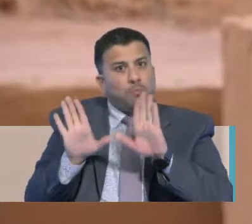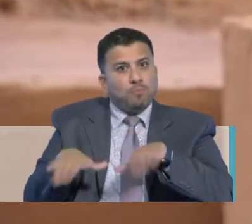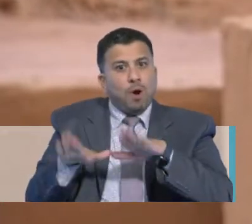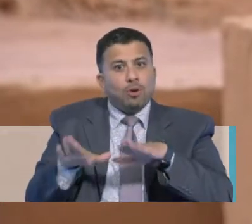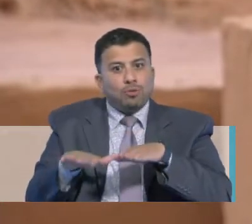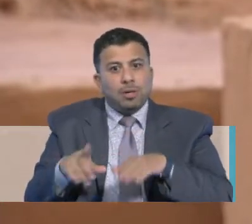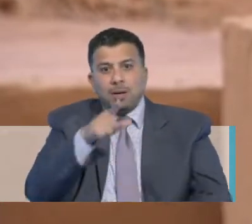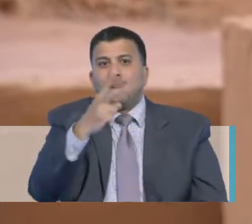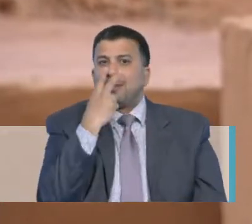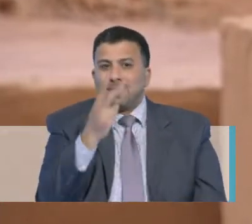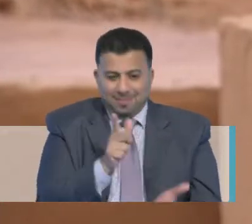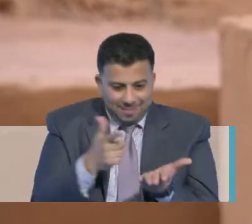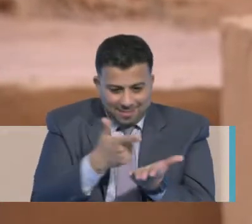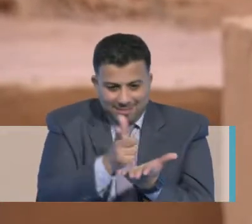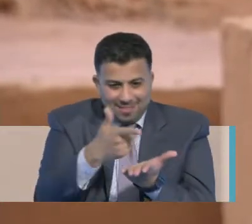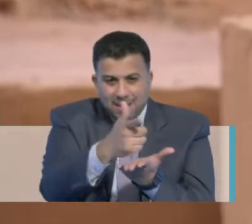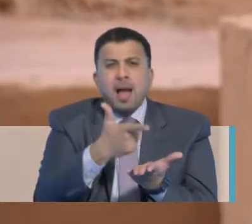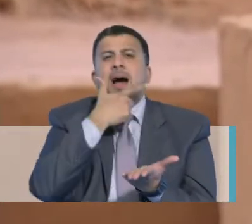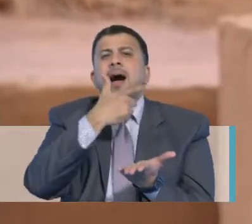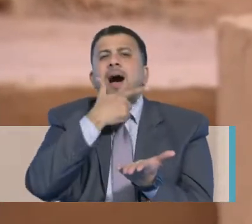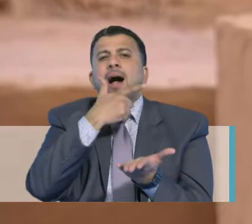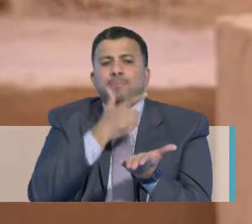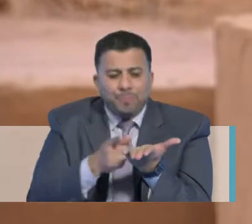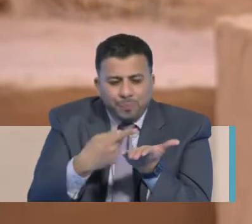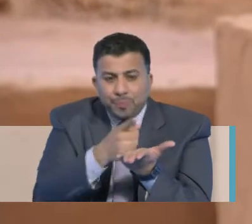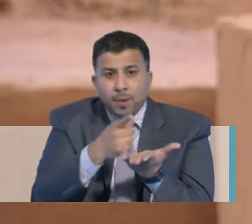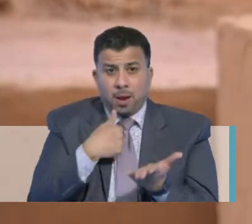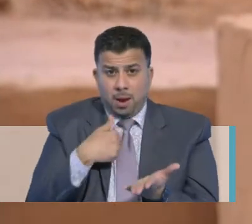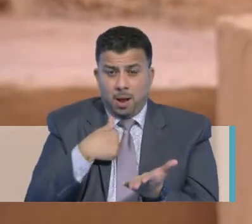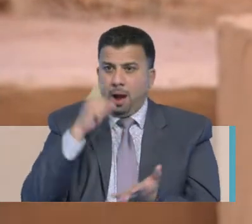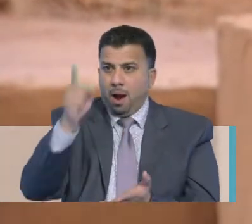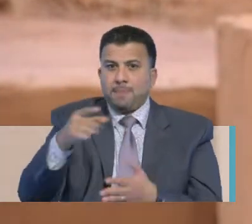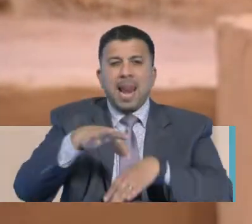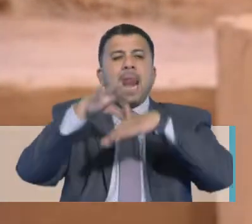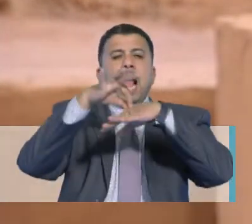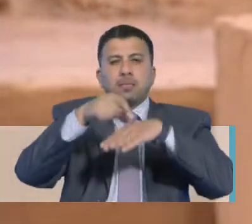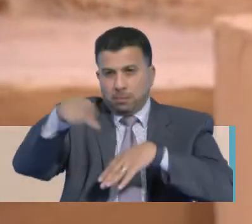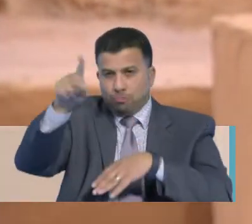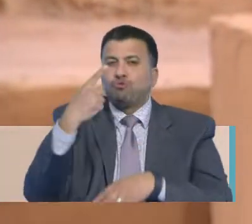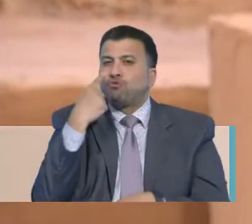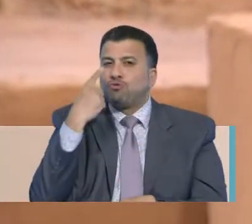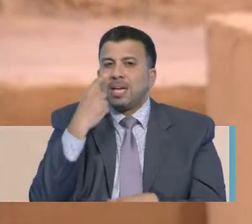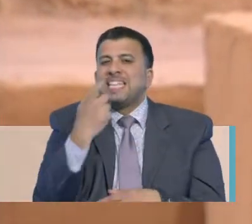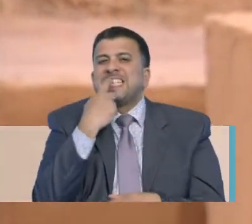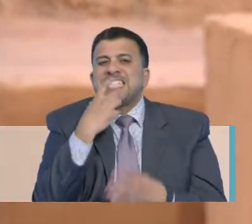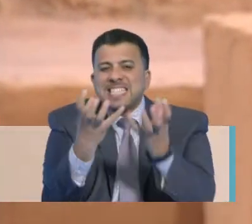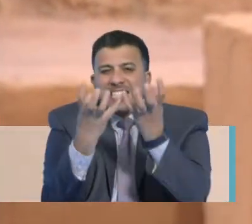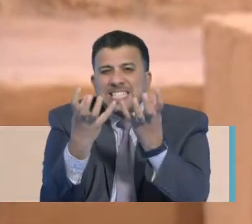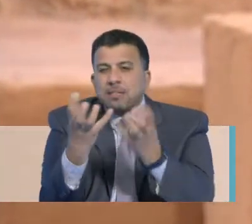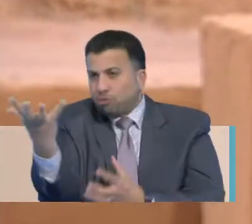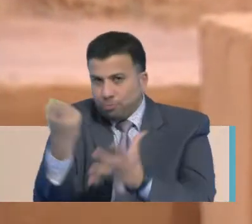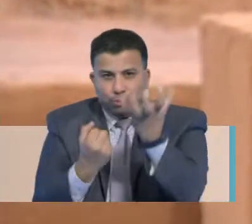أبيض، تشوفونه في الخرائط تشوفونه أبيض. أنا بعثت ناس هنا يجيبوا لي الصخور